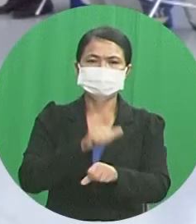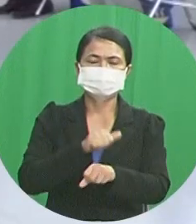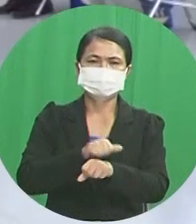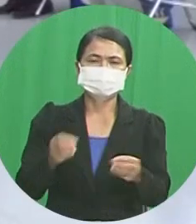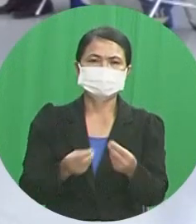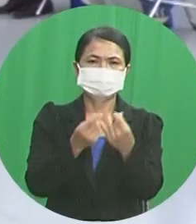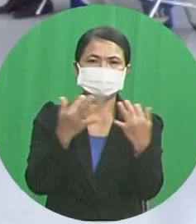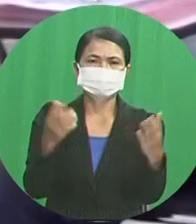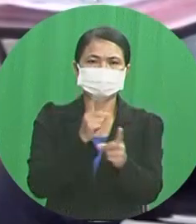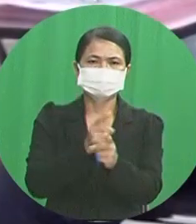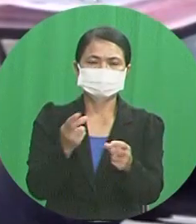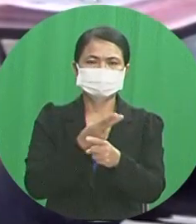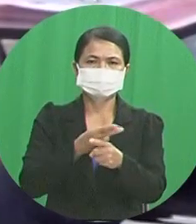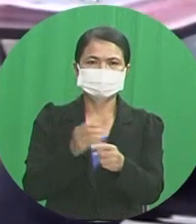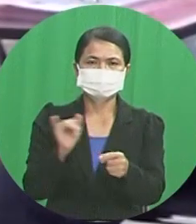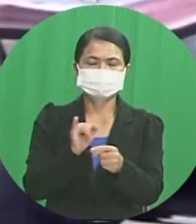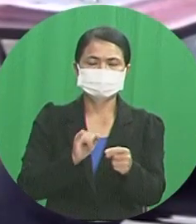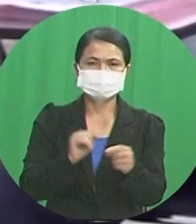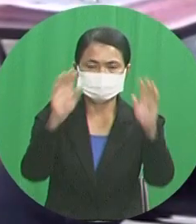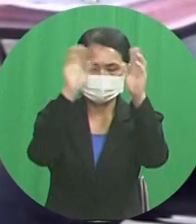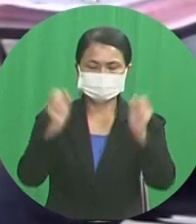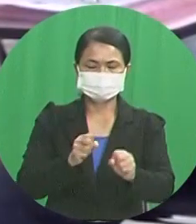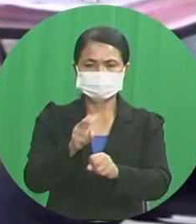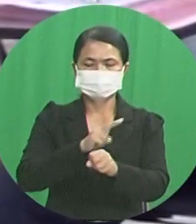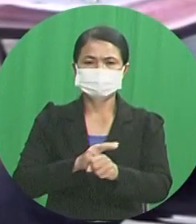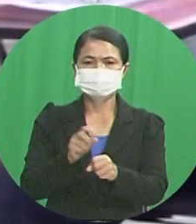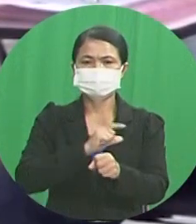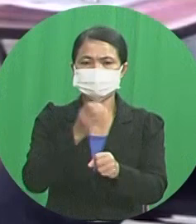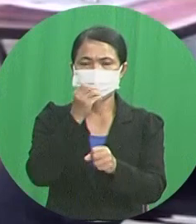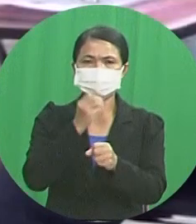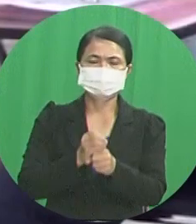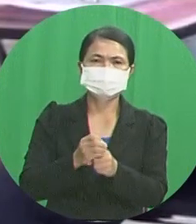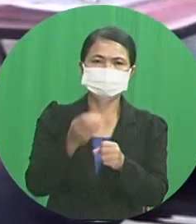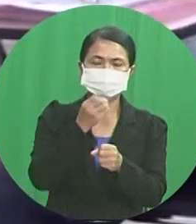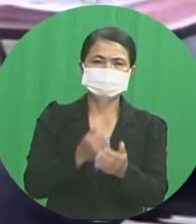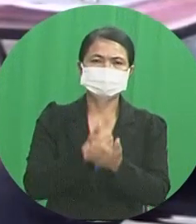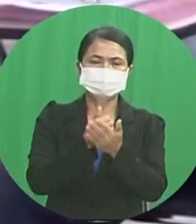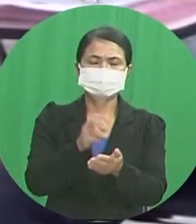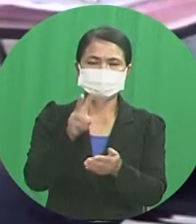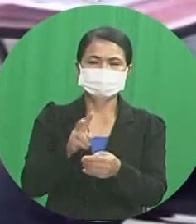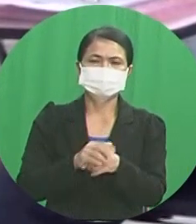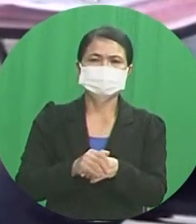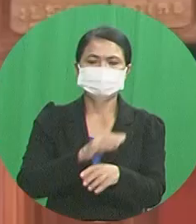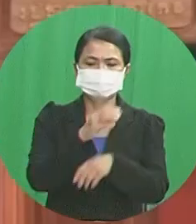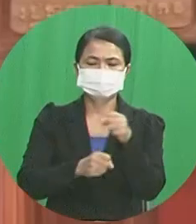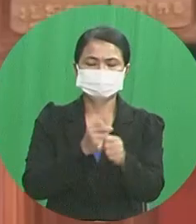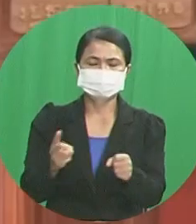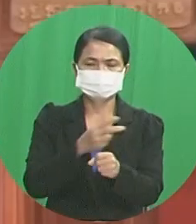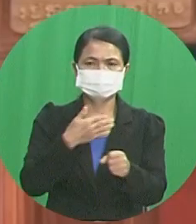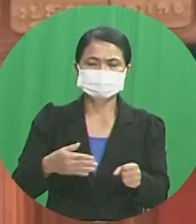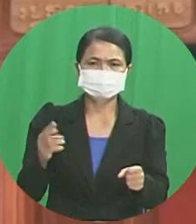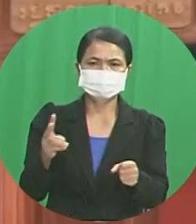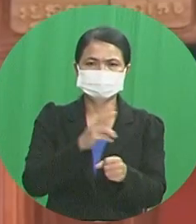ច្រើនដែលត្រូវអនុវត្តដើម្បីធានាថាយុទ្ធសាស្ត្រជាតិស្ដីពីសន្តិសុខស្បៀងនិងអាហារូបត្ថម្ភលើកទី2ឆ្នាំ2019